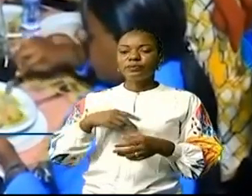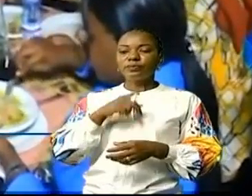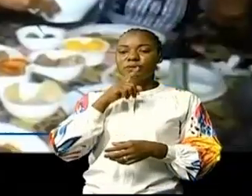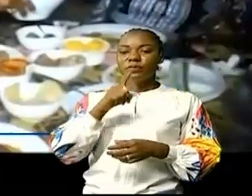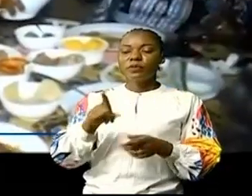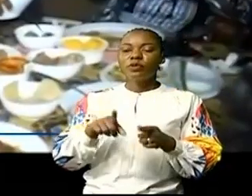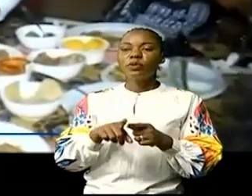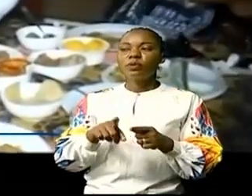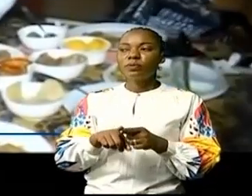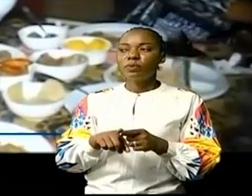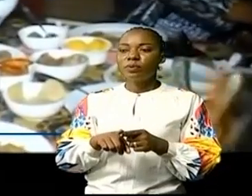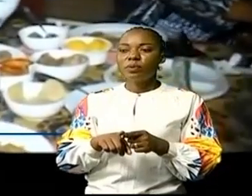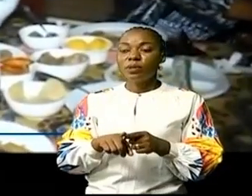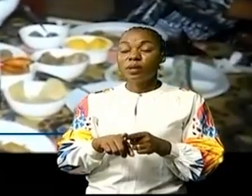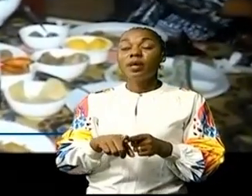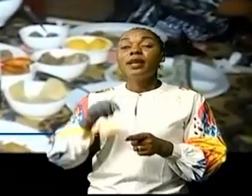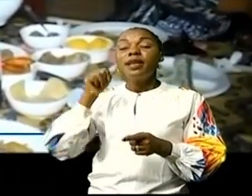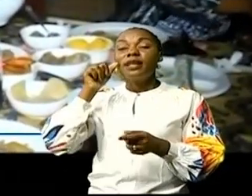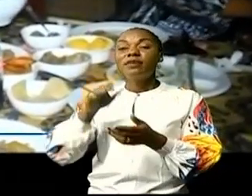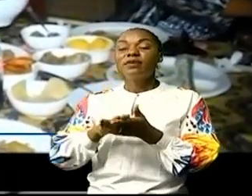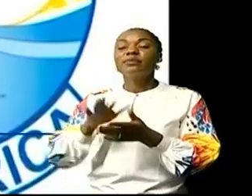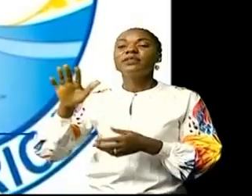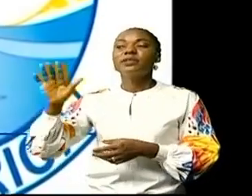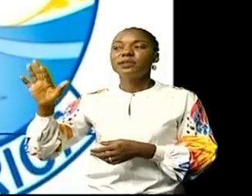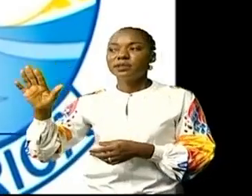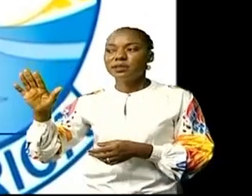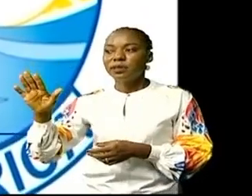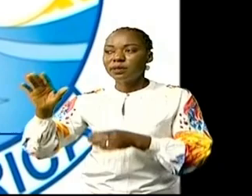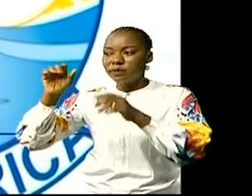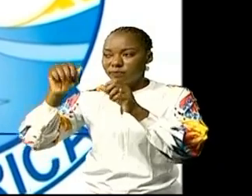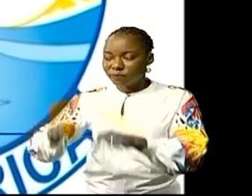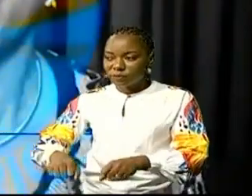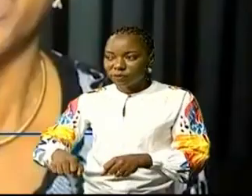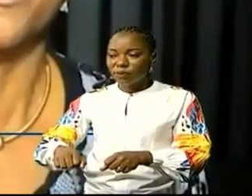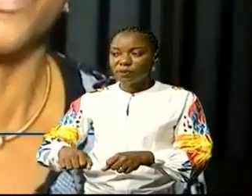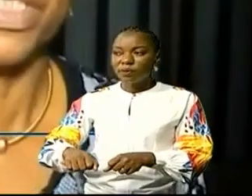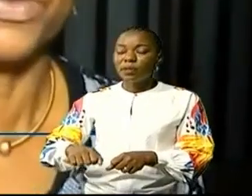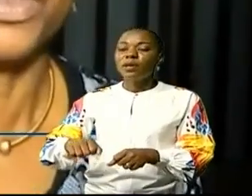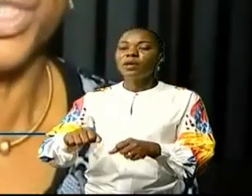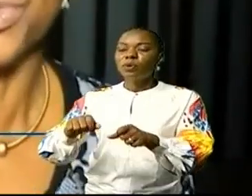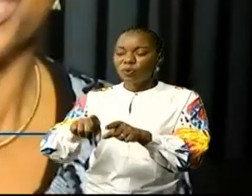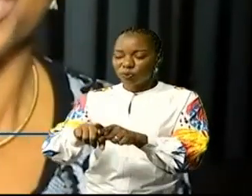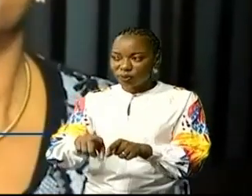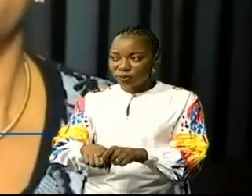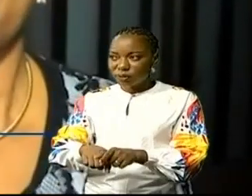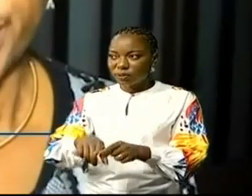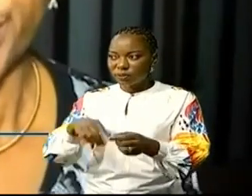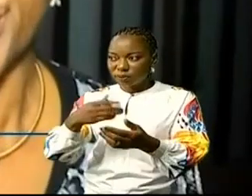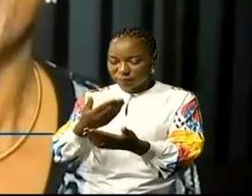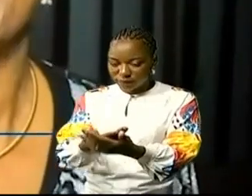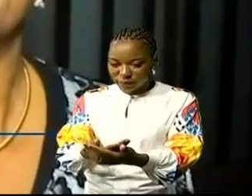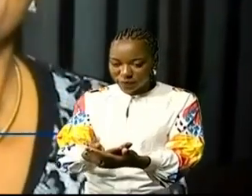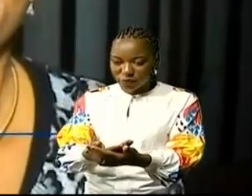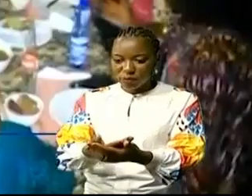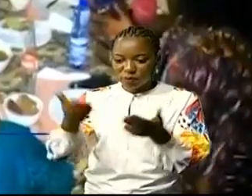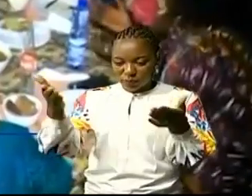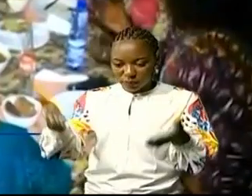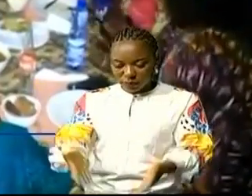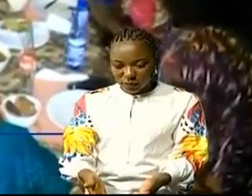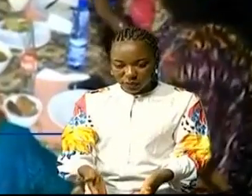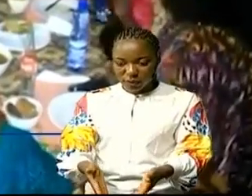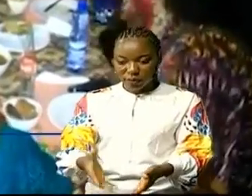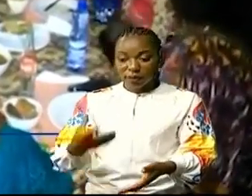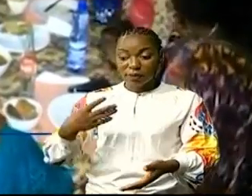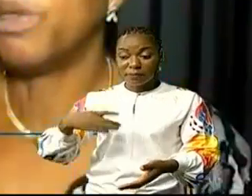Africa pour l'accompagner. À tout moment, elle peut frapper à nos portes et nous dirons toujours présente. Maman